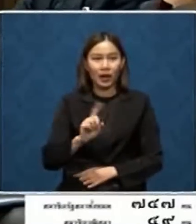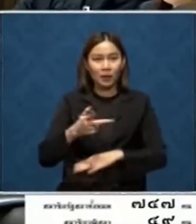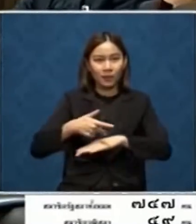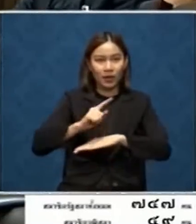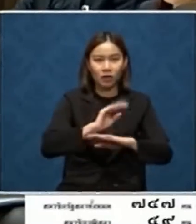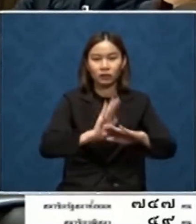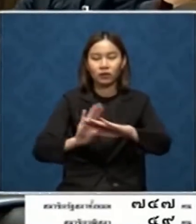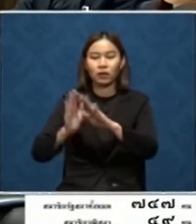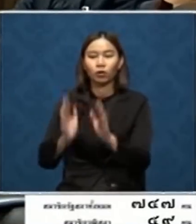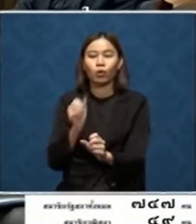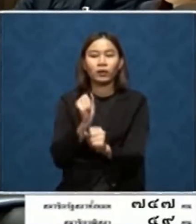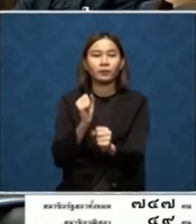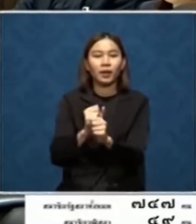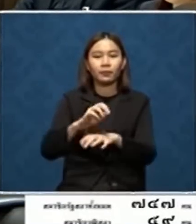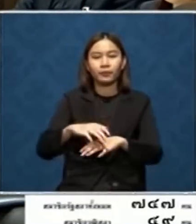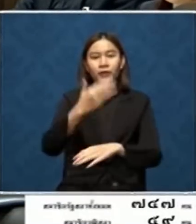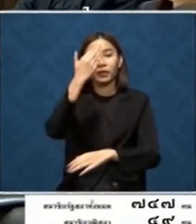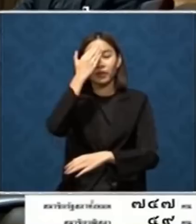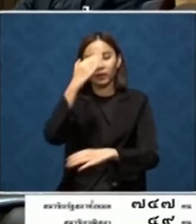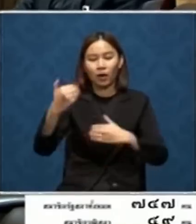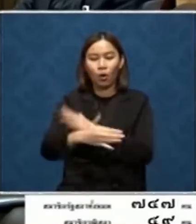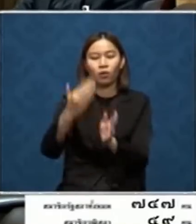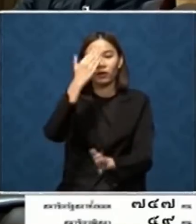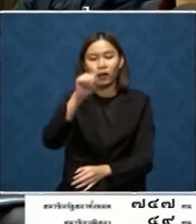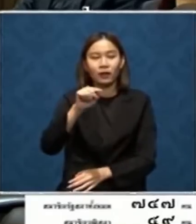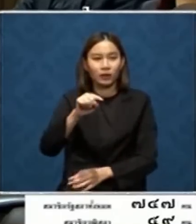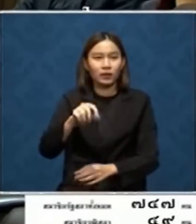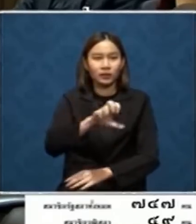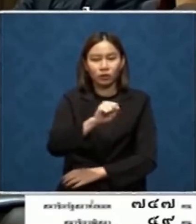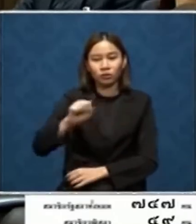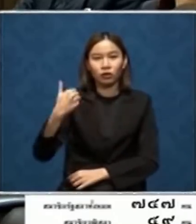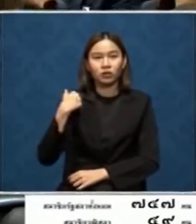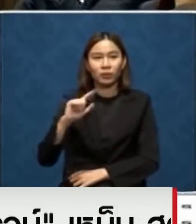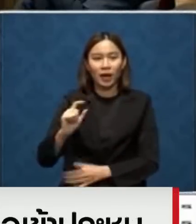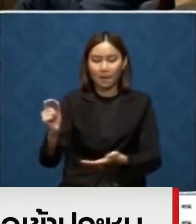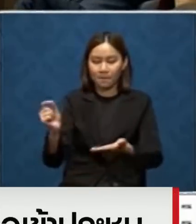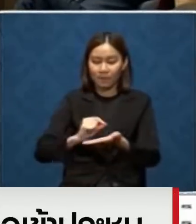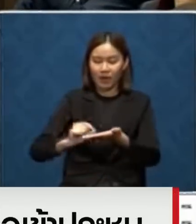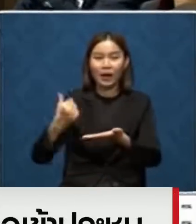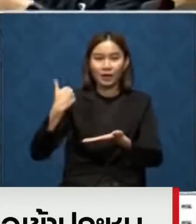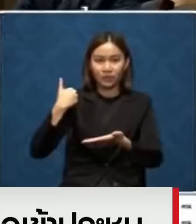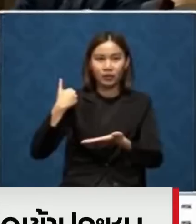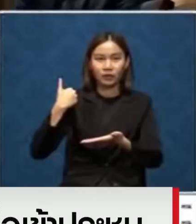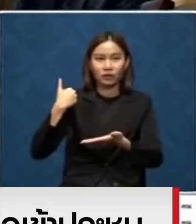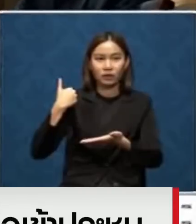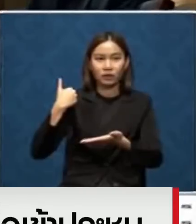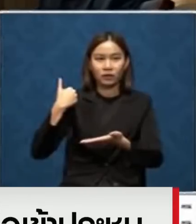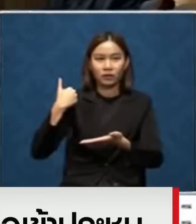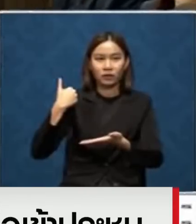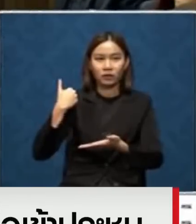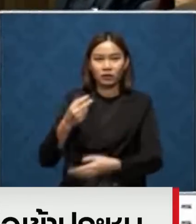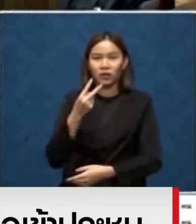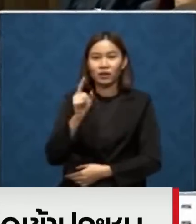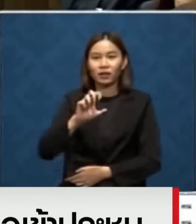คุณวิโรจน์บอกว่าเออเมื่อสักครู่นี้ก่อนจะเข้าห้องประชุมเห็นสวหลายท่านยืนอยู่ที่หน้าห้องประชุมไม่แน่ใจว่าท่านไม่มี